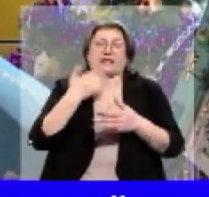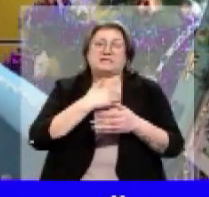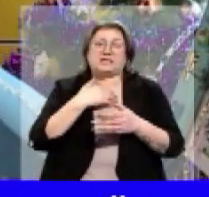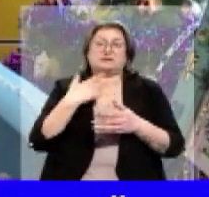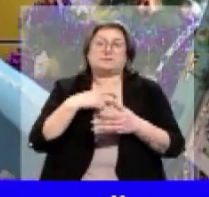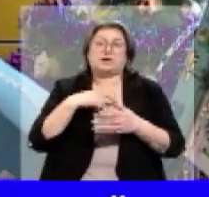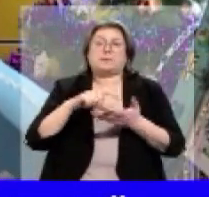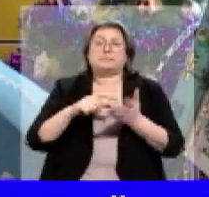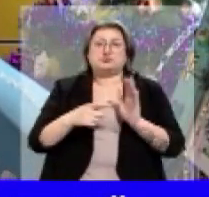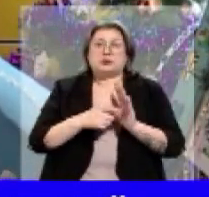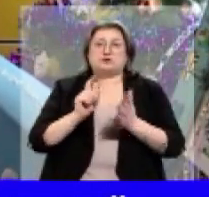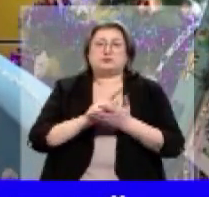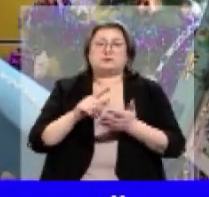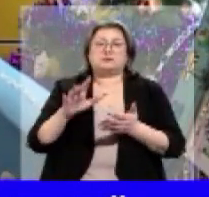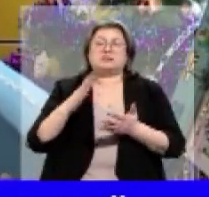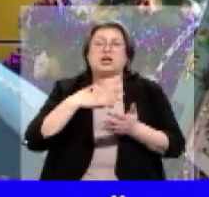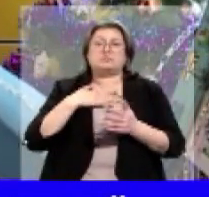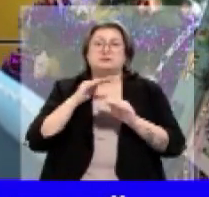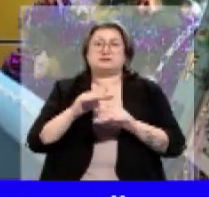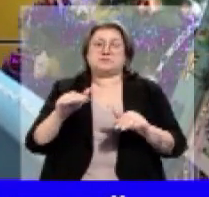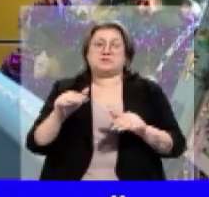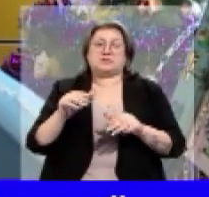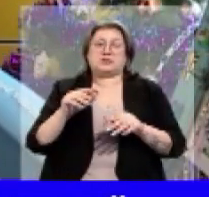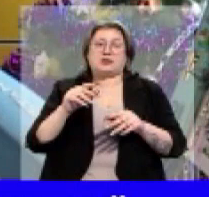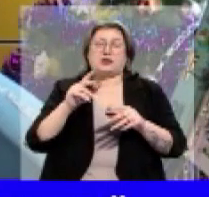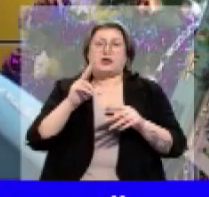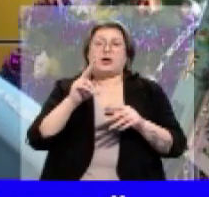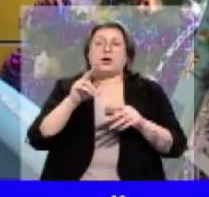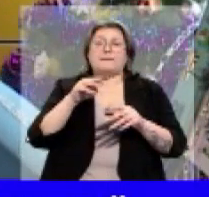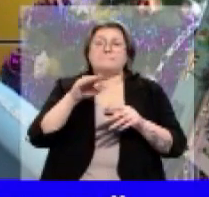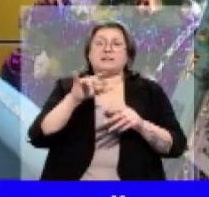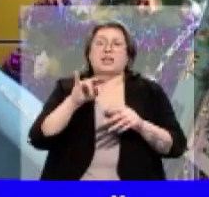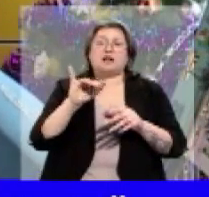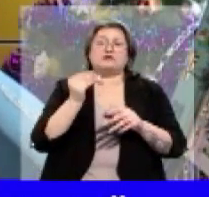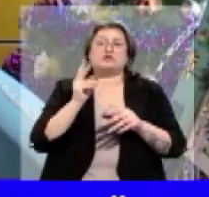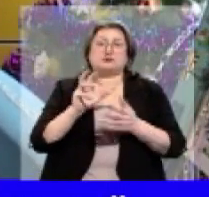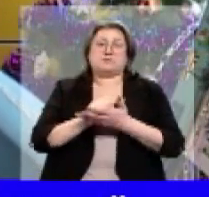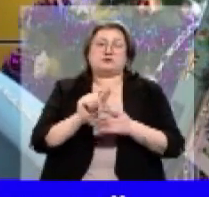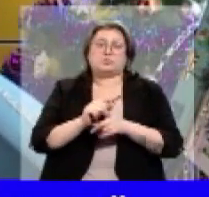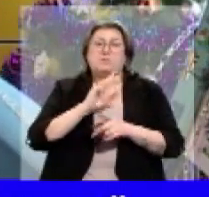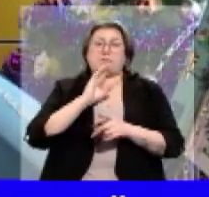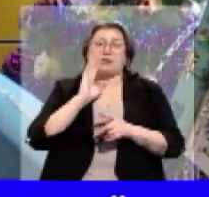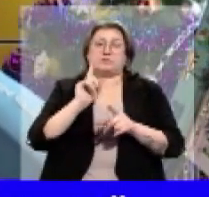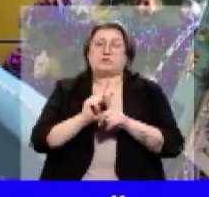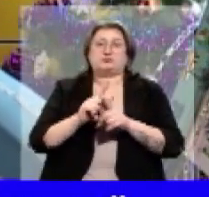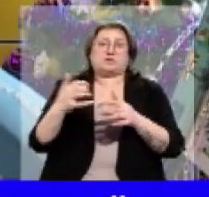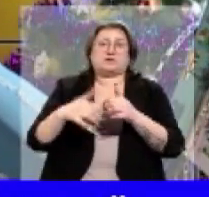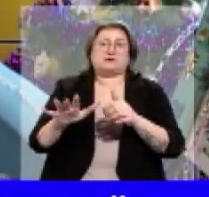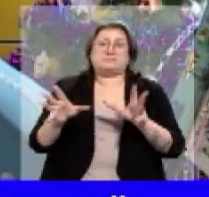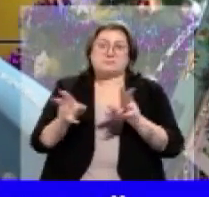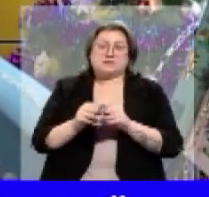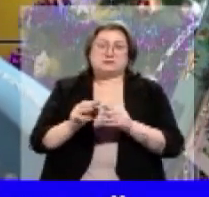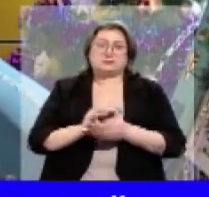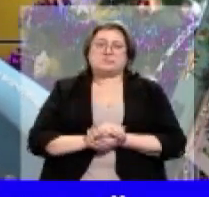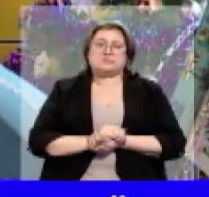хотели себе как помещение, чтобы с нашими детьми, как ментальщиками, заниматься. Ну и мама тоже, чтобы в стороне не оставалась.